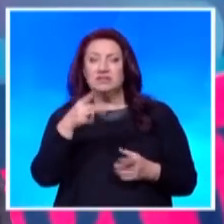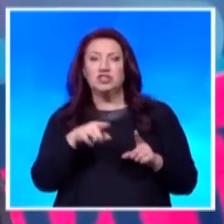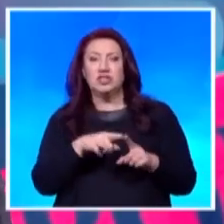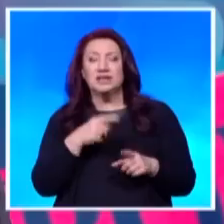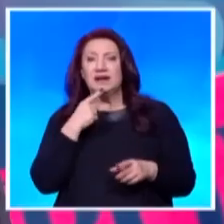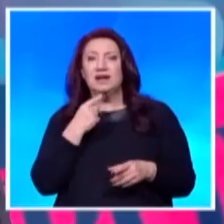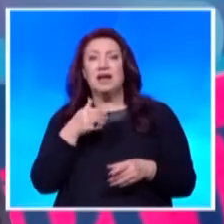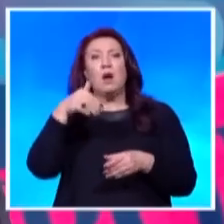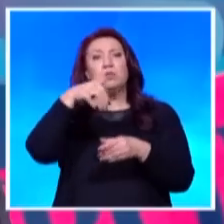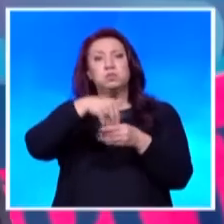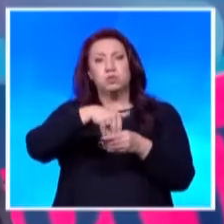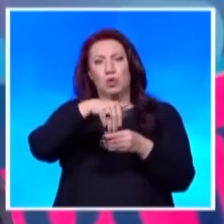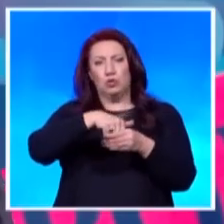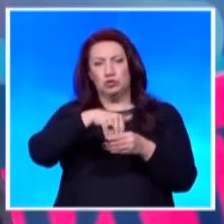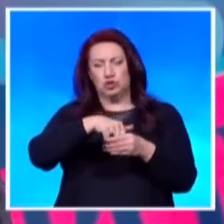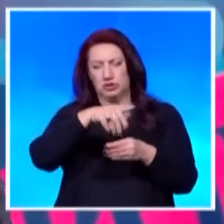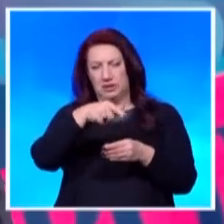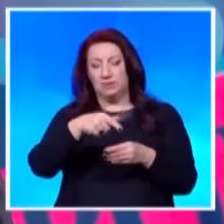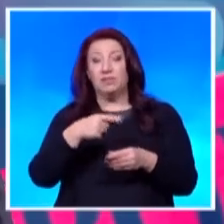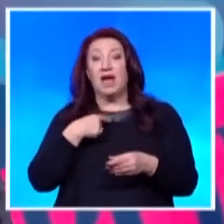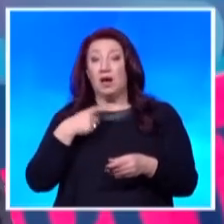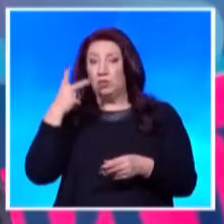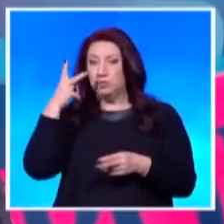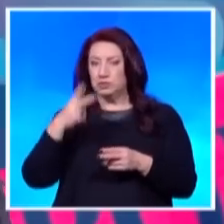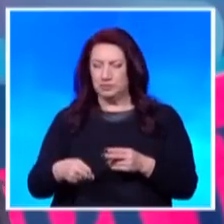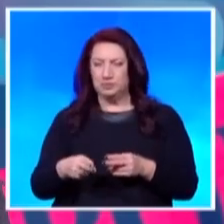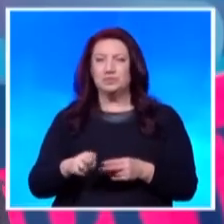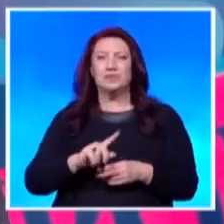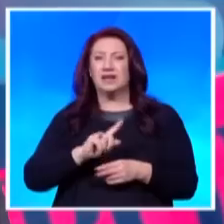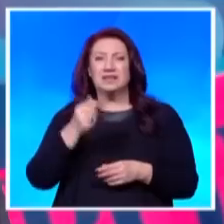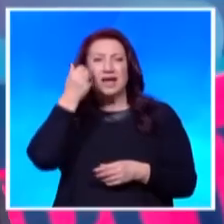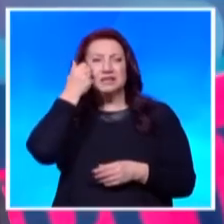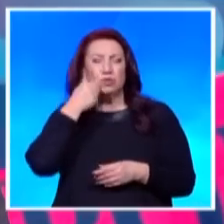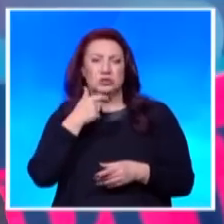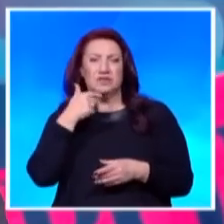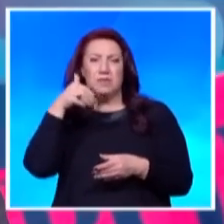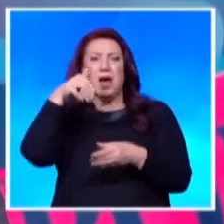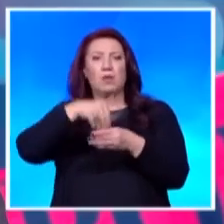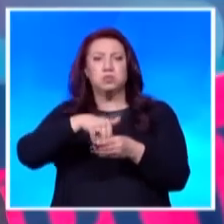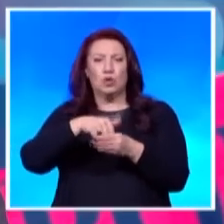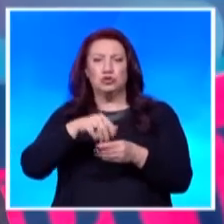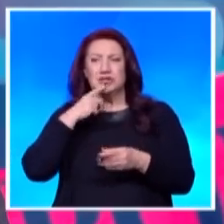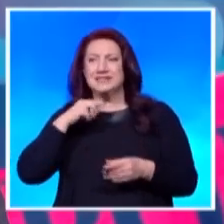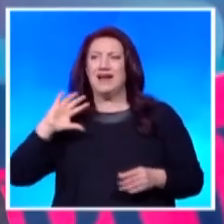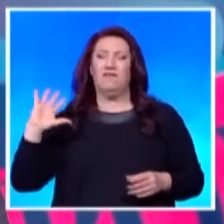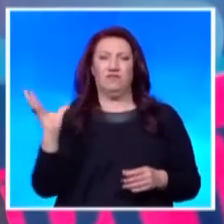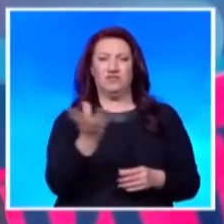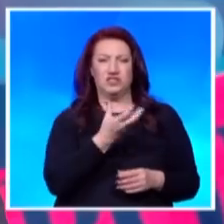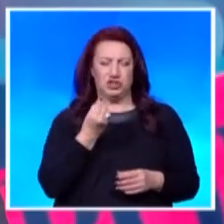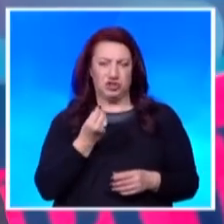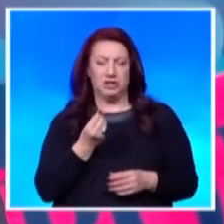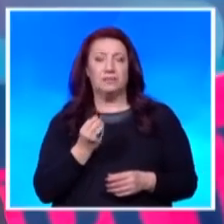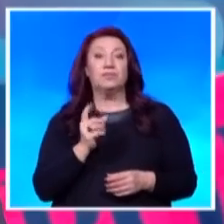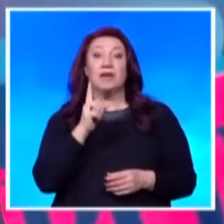са получени тези съобщения? Ако престанем да използваме пощенски кутии, които са за обща употреба, всички